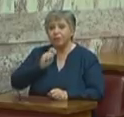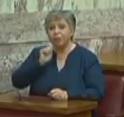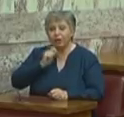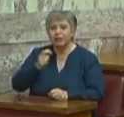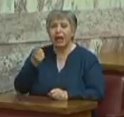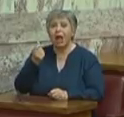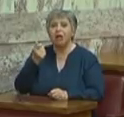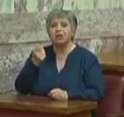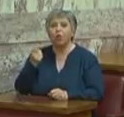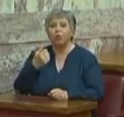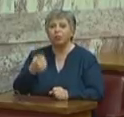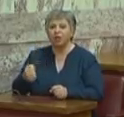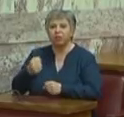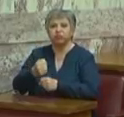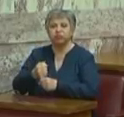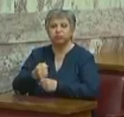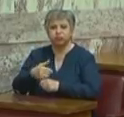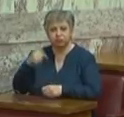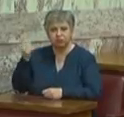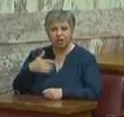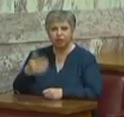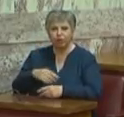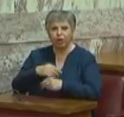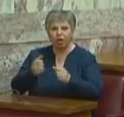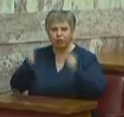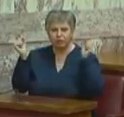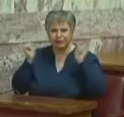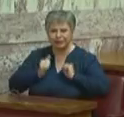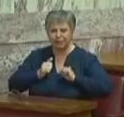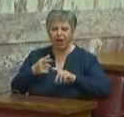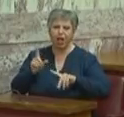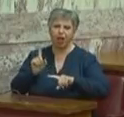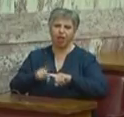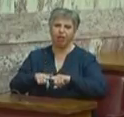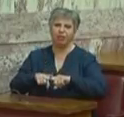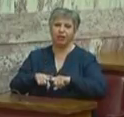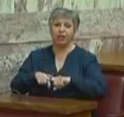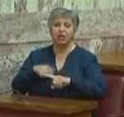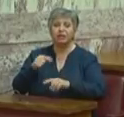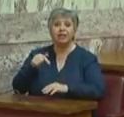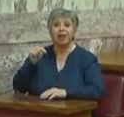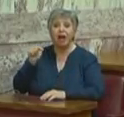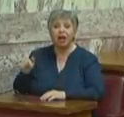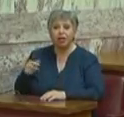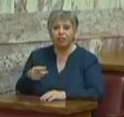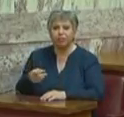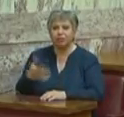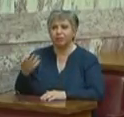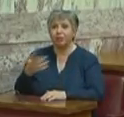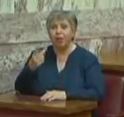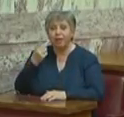τον ελληνικό λαό στη φτώχεια και στην ερήμωση, βλέπει ότι ούτε εκλογές θα